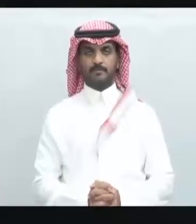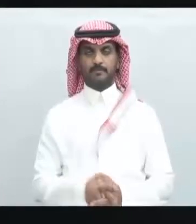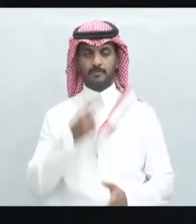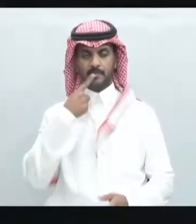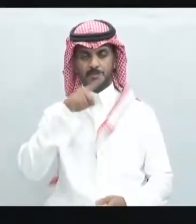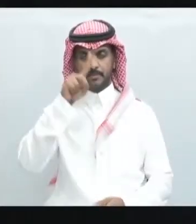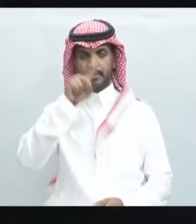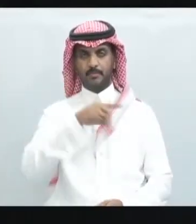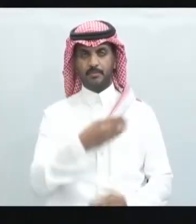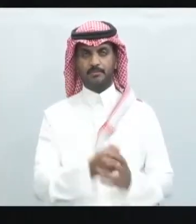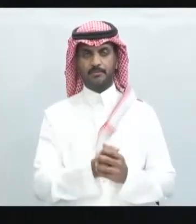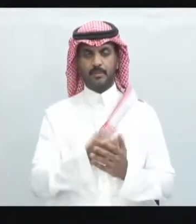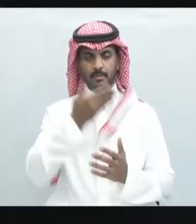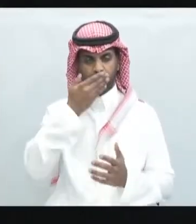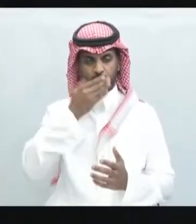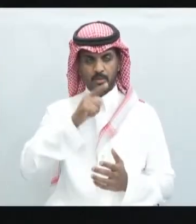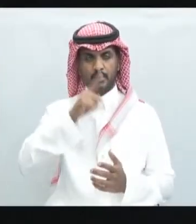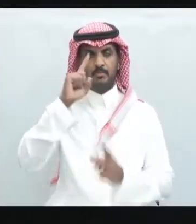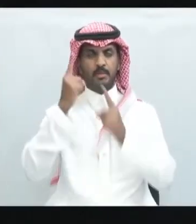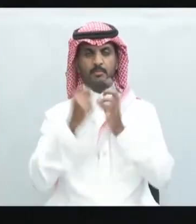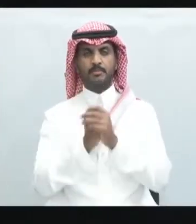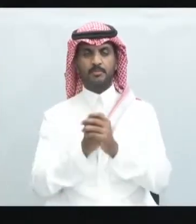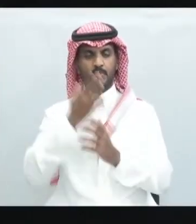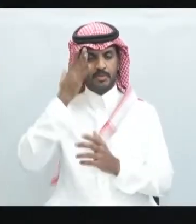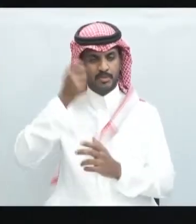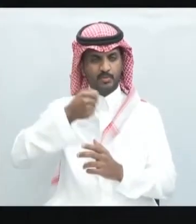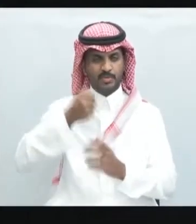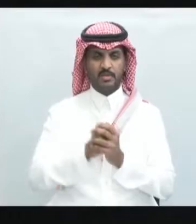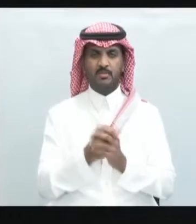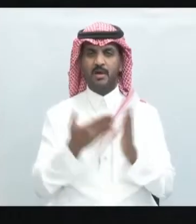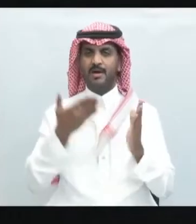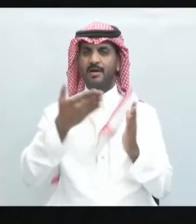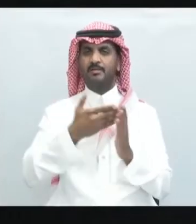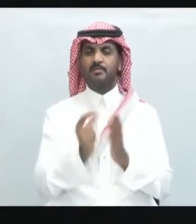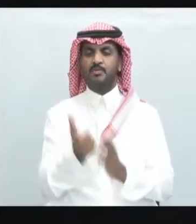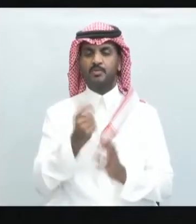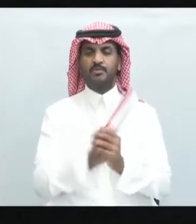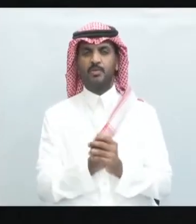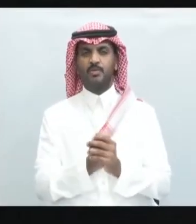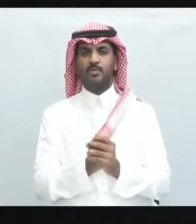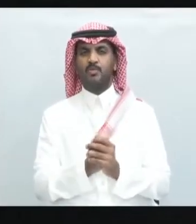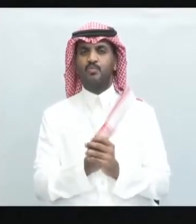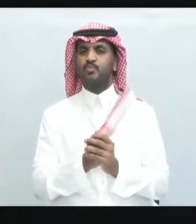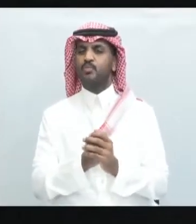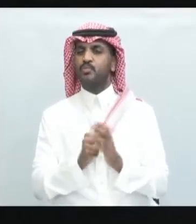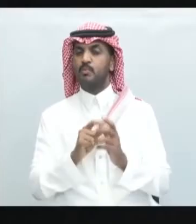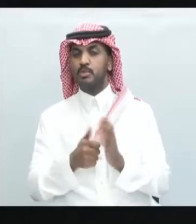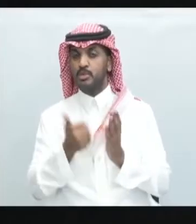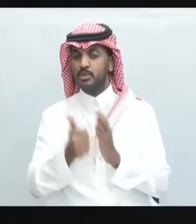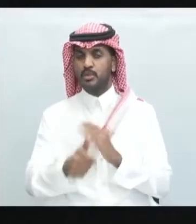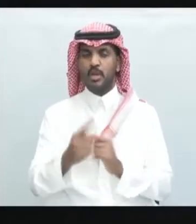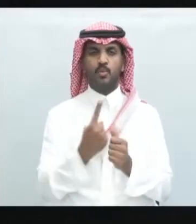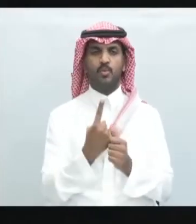بسم الله الرحمن الرحيم الحمد لله رب العالمين وصلاه وسلاما على خاتم النبيين وسيد الاولين والاخرين وعلى اله